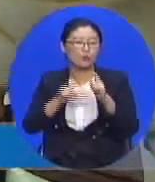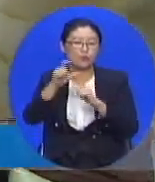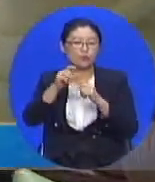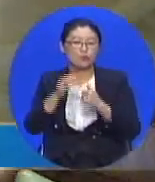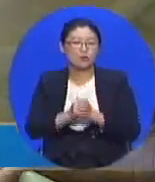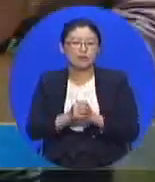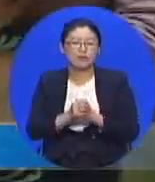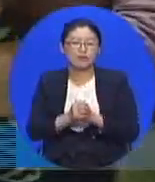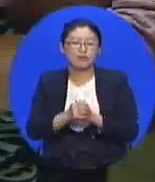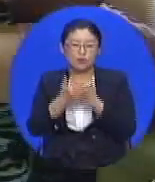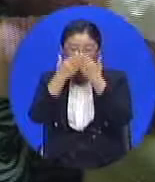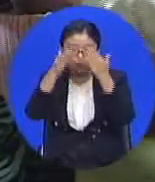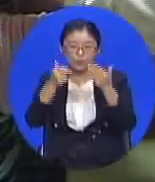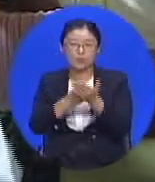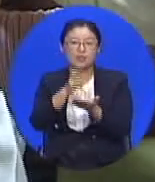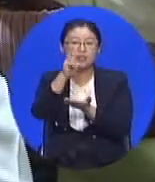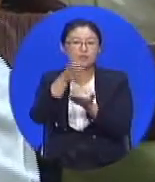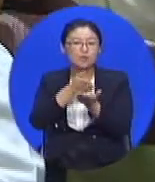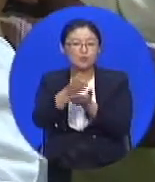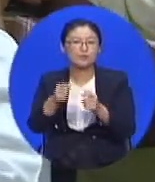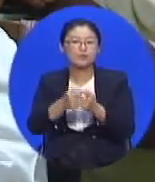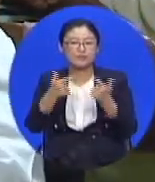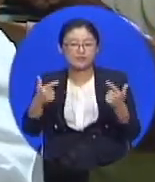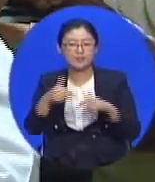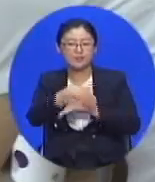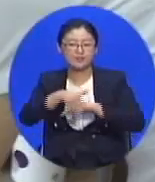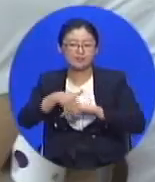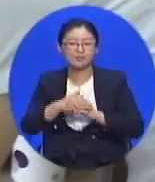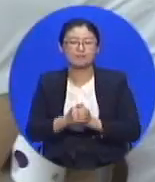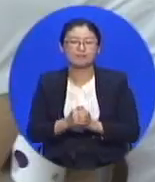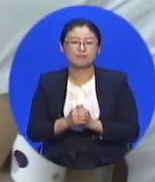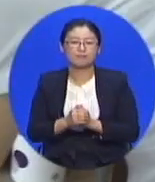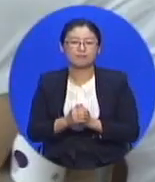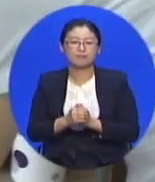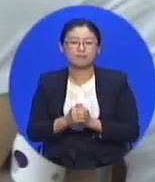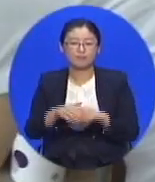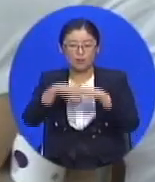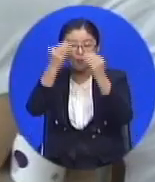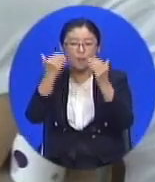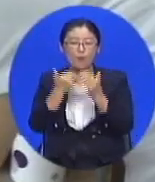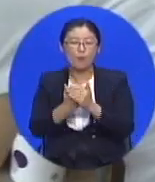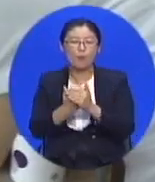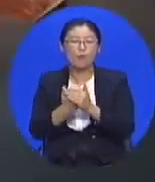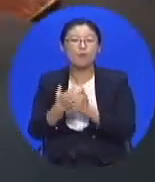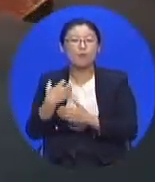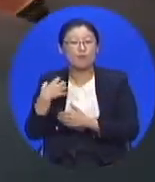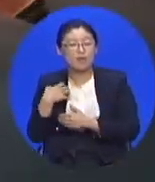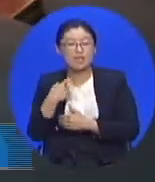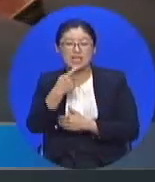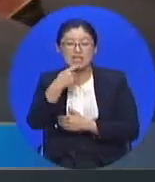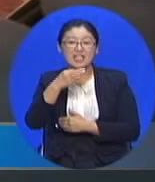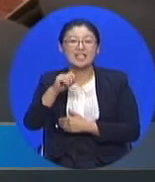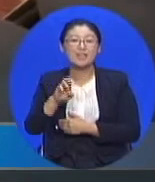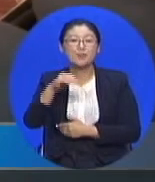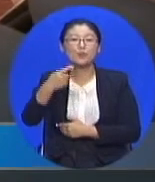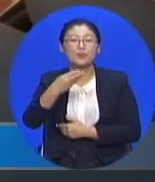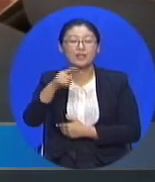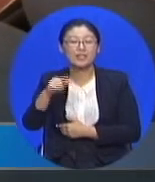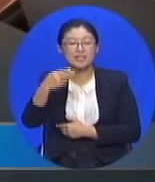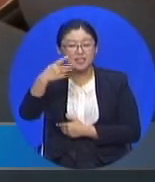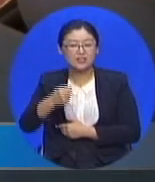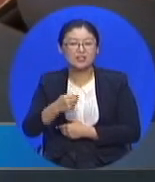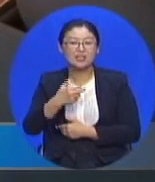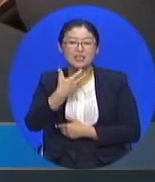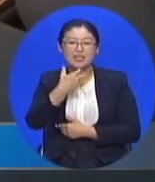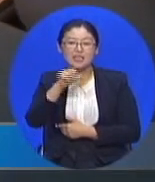백신을 12종까지 확대한다는 계획입니다. 이와 함께 전액 본인이 부담해야 했던 치과 임플란트 역시 75세